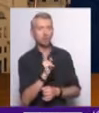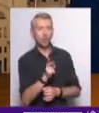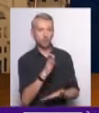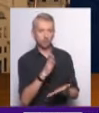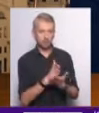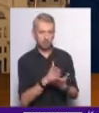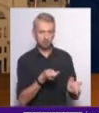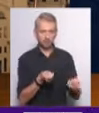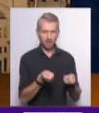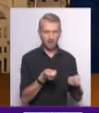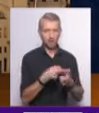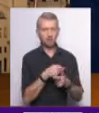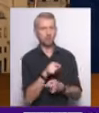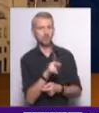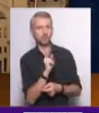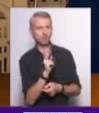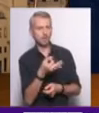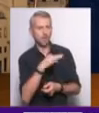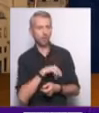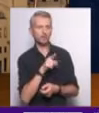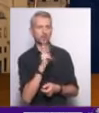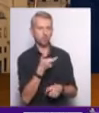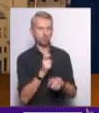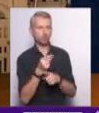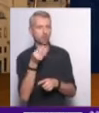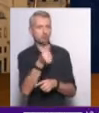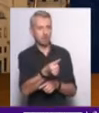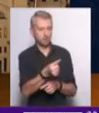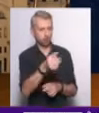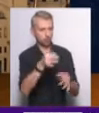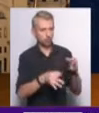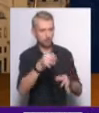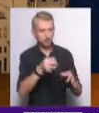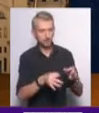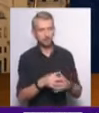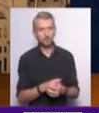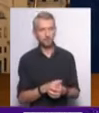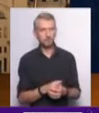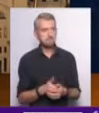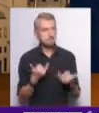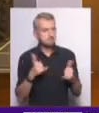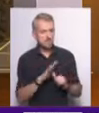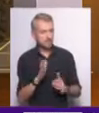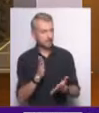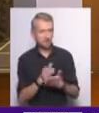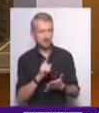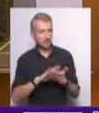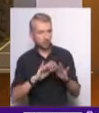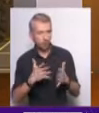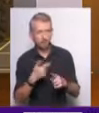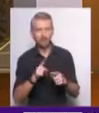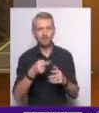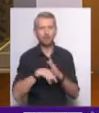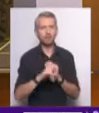при владі, або на користь тих, хто більше заплатить конкретно суддям, то не дивним є ця ситуація, але це не значить, що